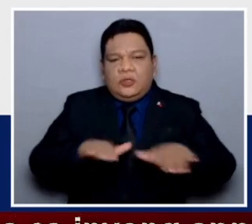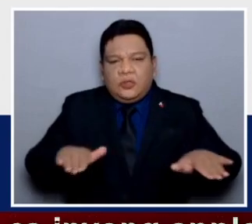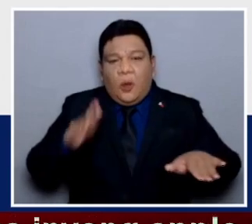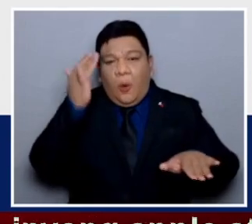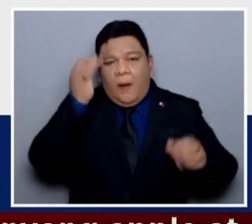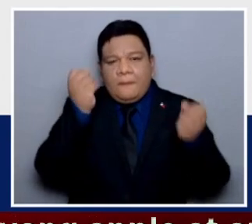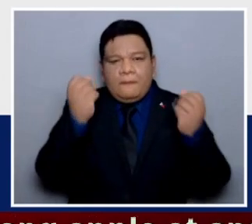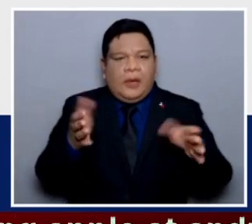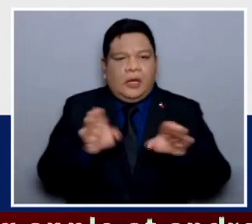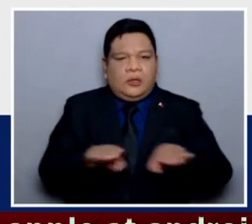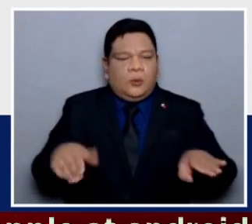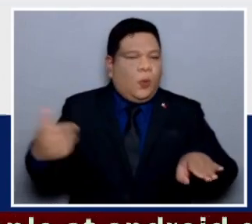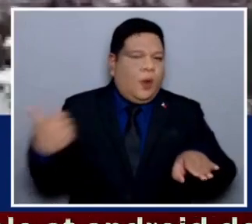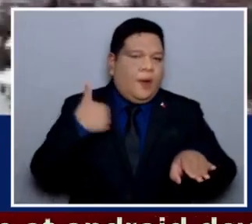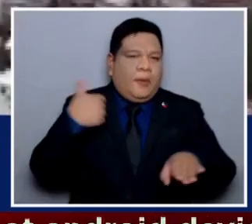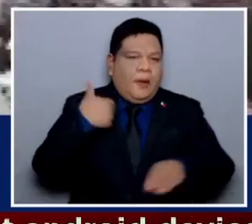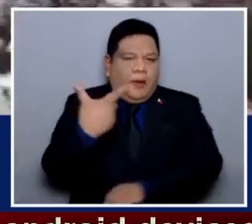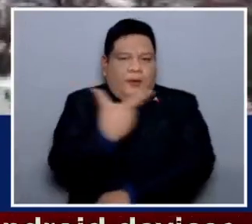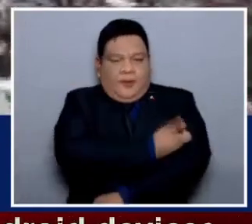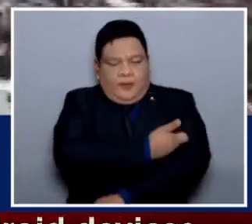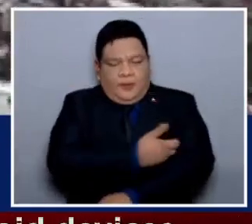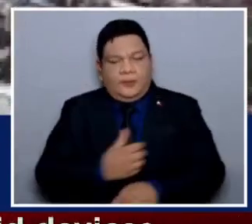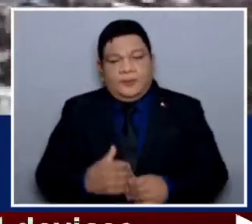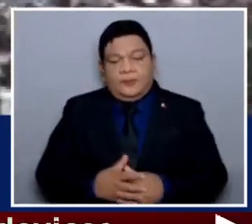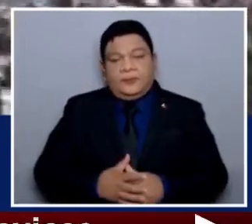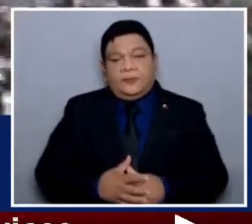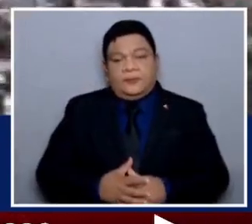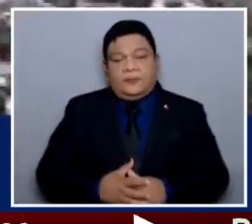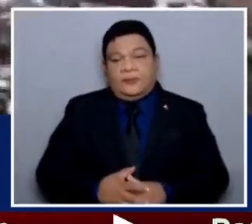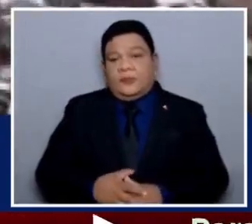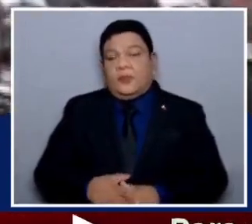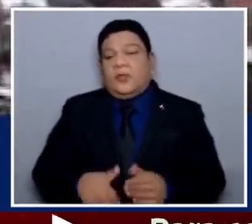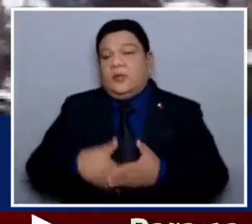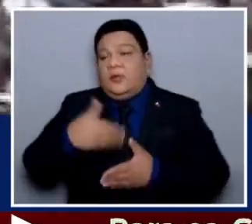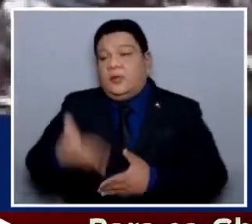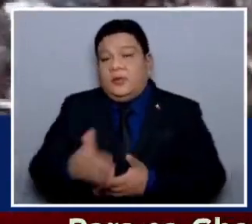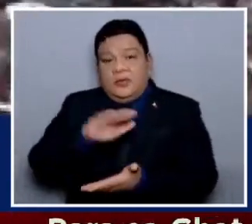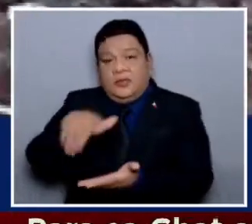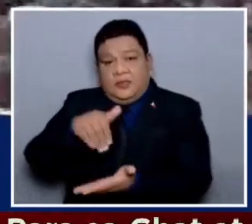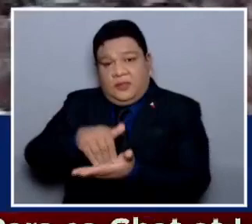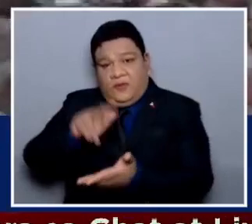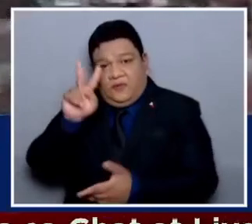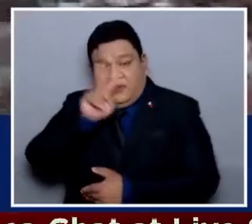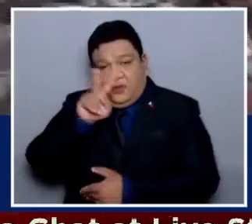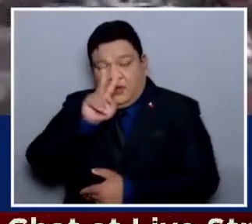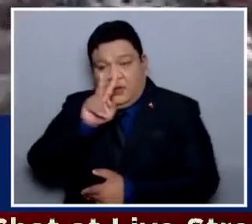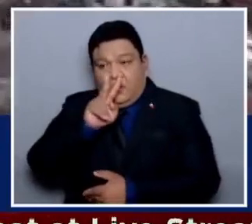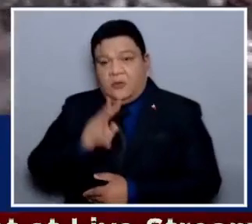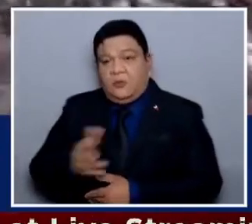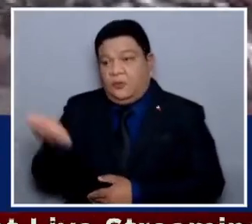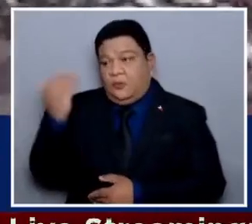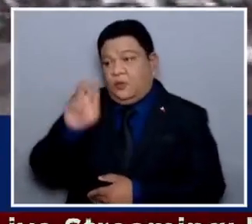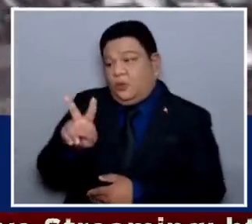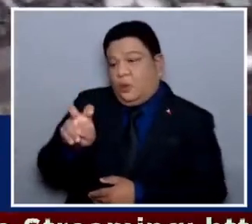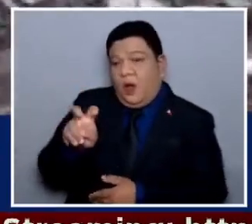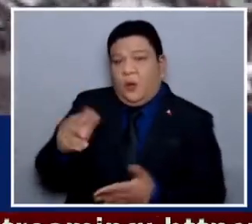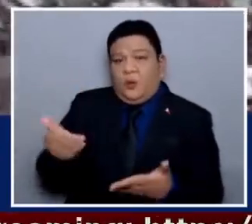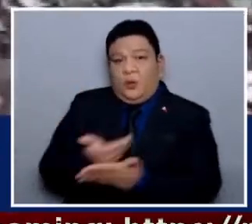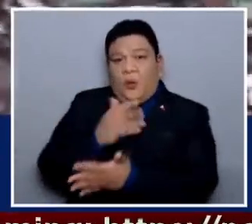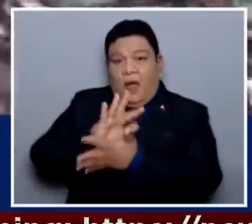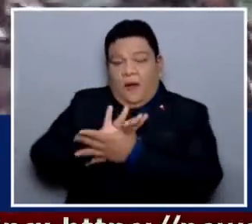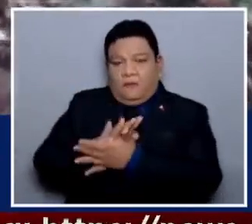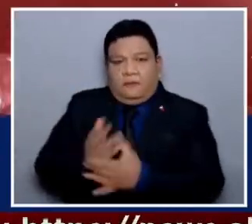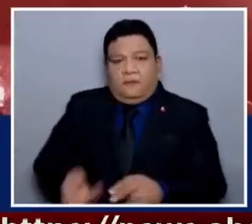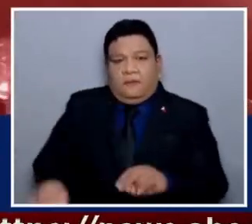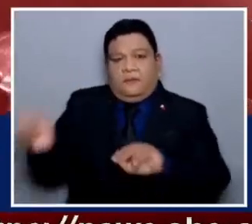hindi nababakunahan kontra COVID. Ang Central Visayas naman, mula sa higit 200 na bagong kaso, umakyat na ito sa